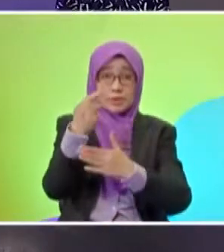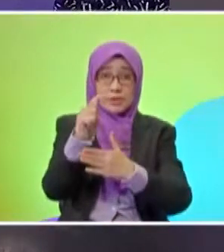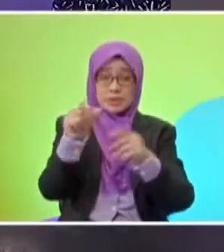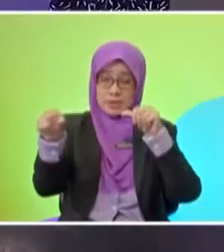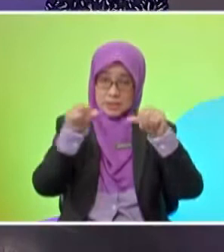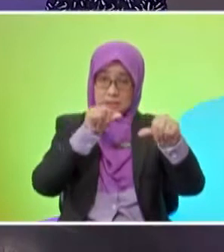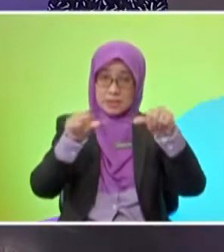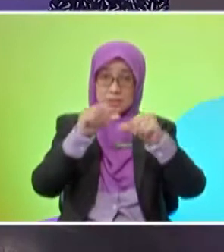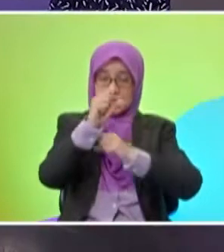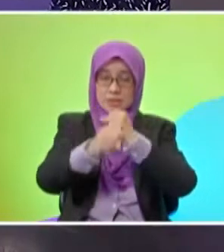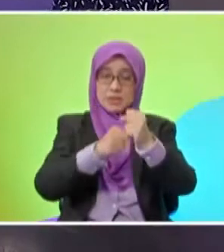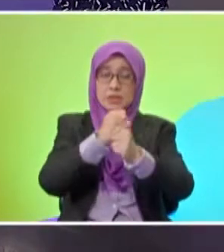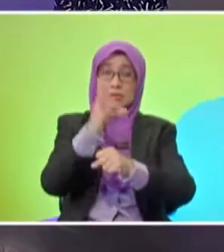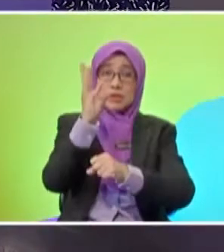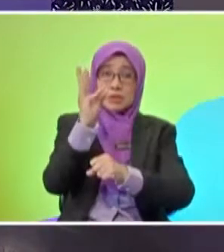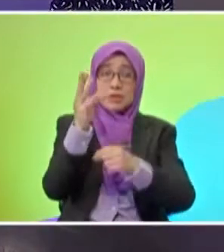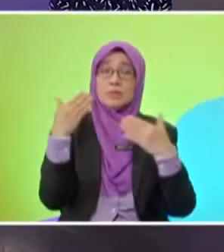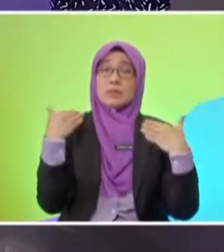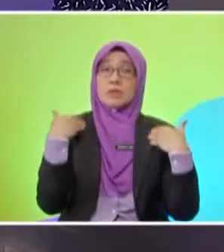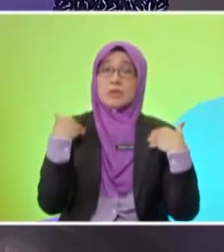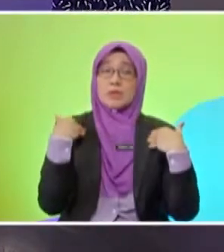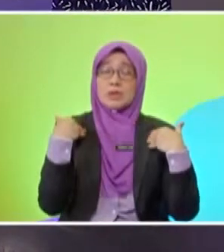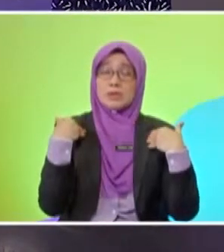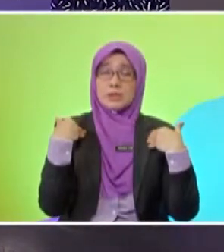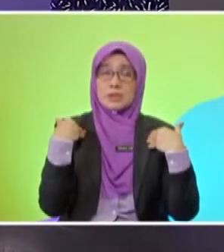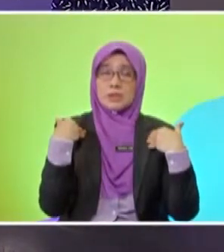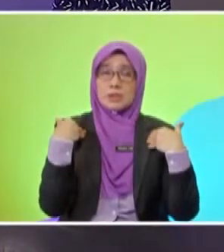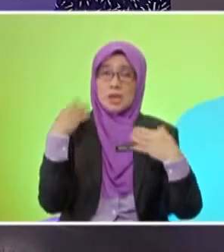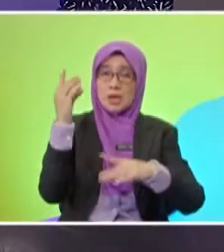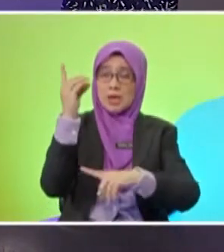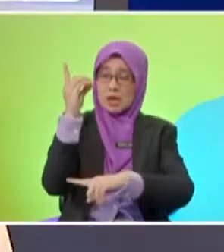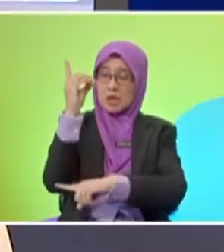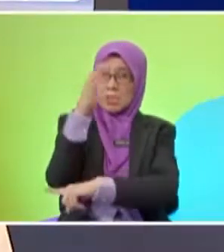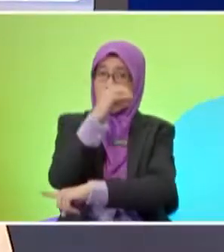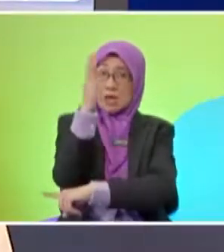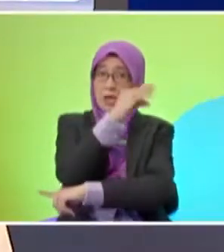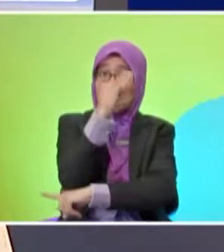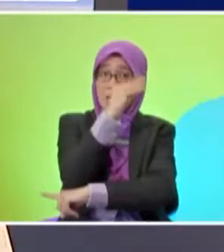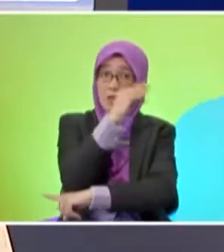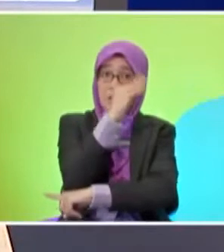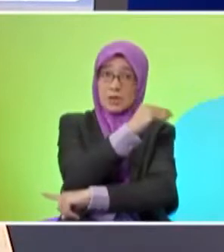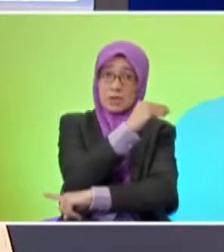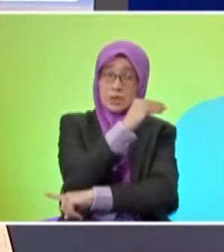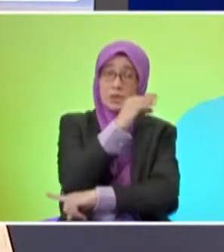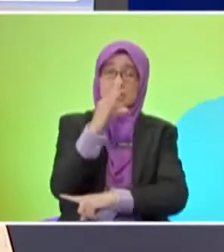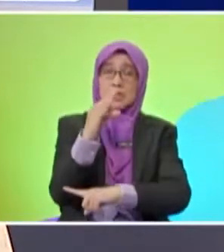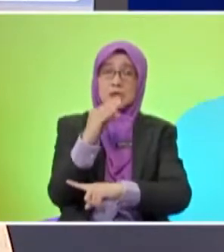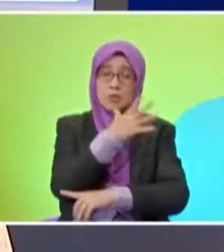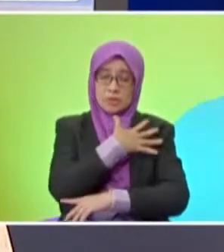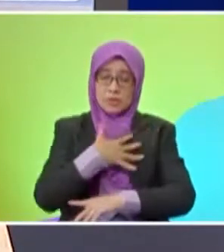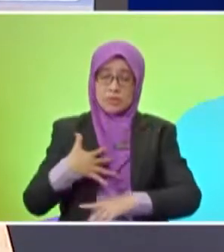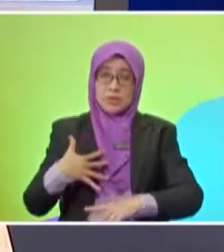Oke Kak situ ada Hain pertama aduh bu kode belang lagi apa tuh pada air